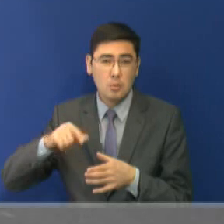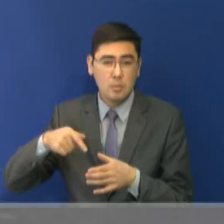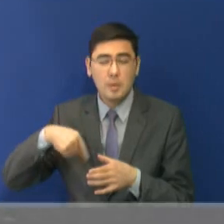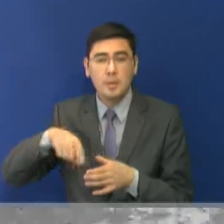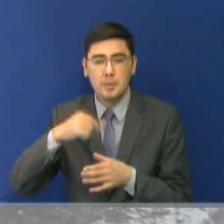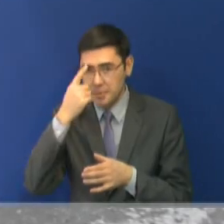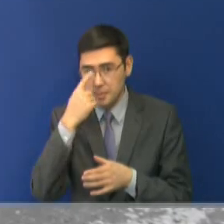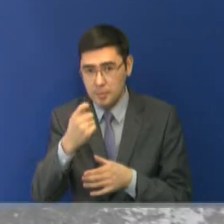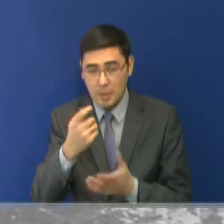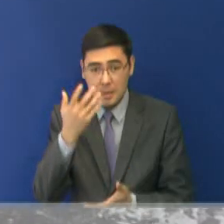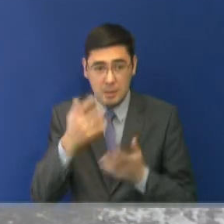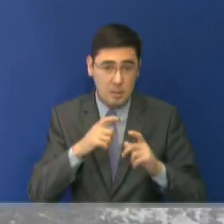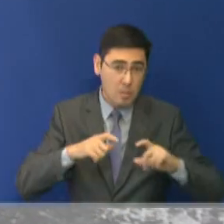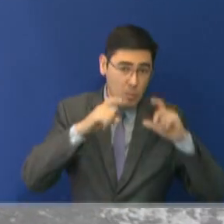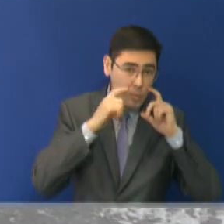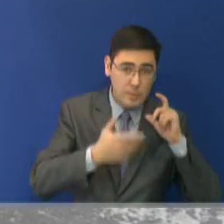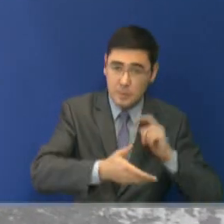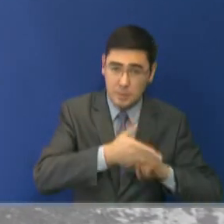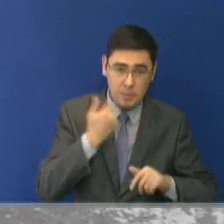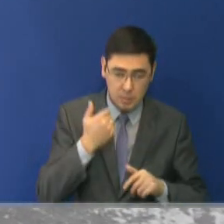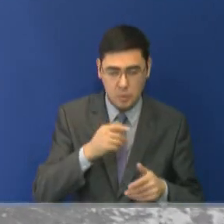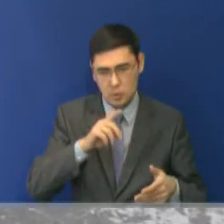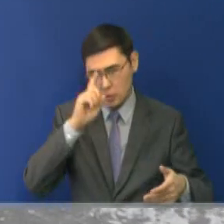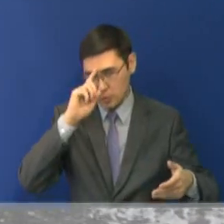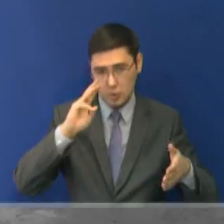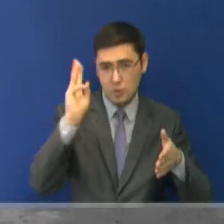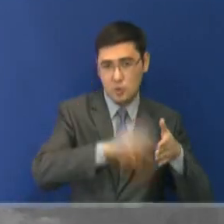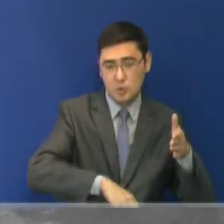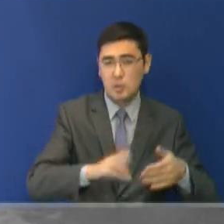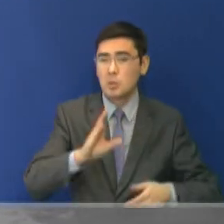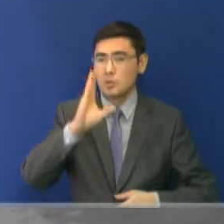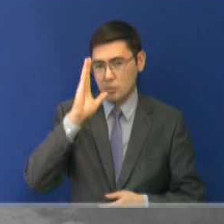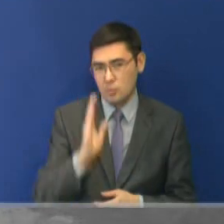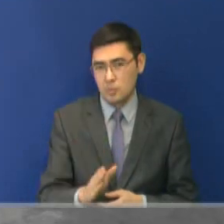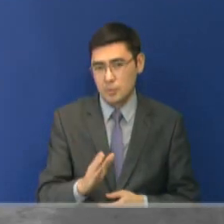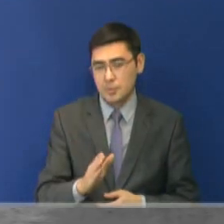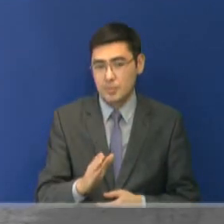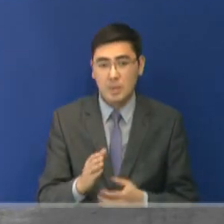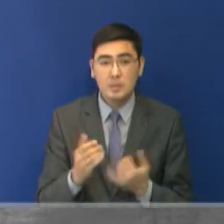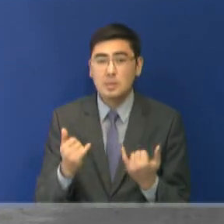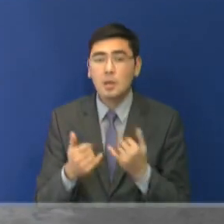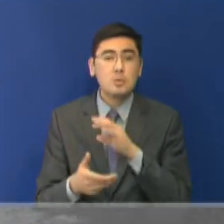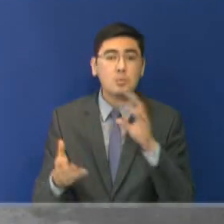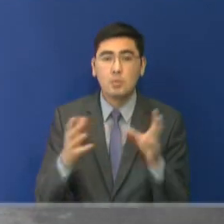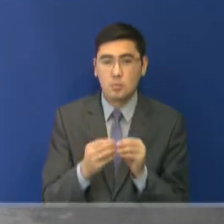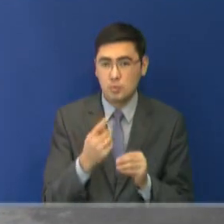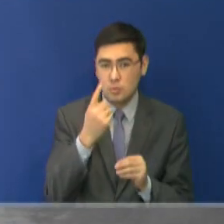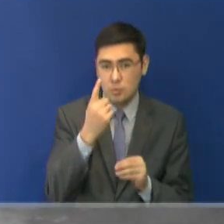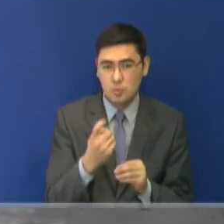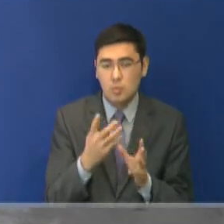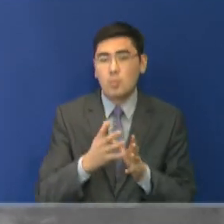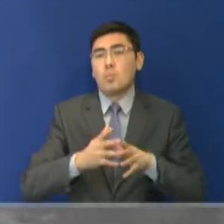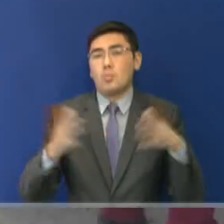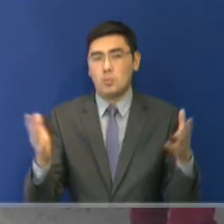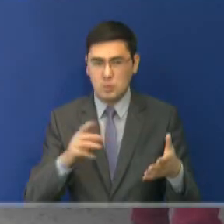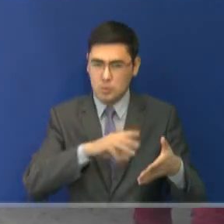масочного режима предусмотрен штраф без предупреждения. На сегодняшний день за неношение масок составлено уже более 100